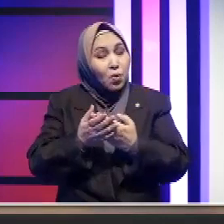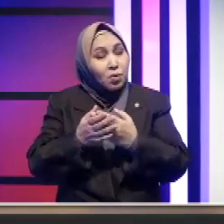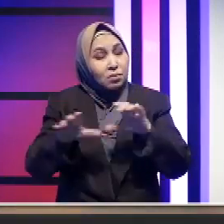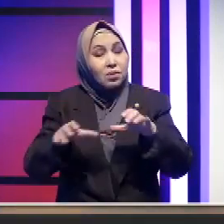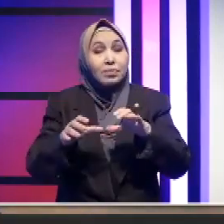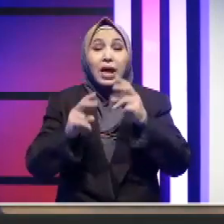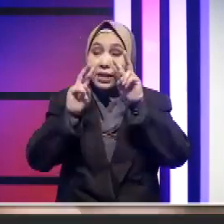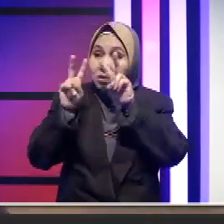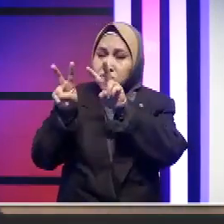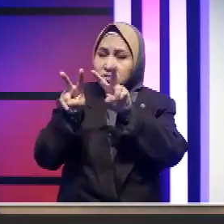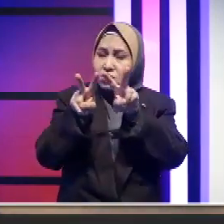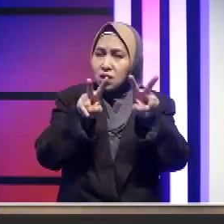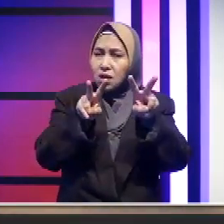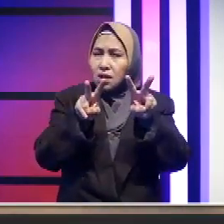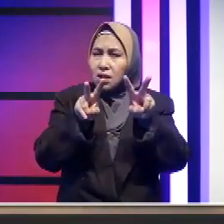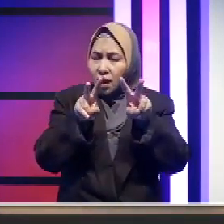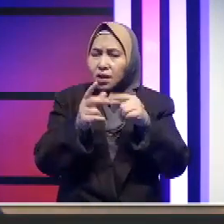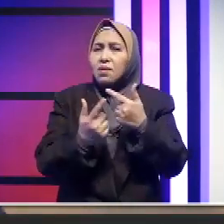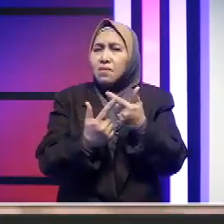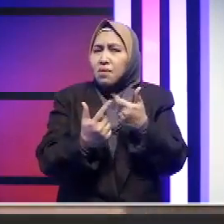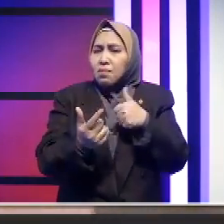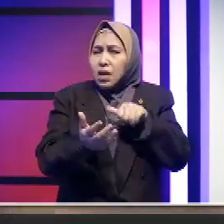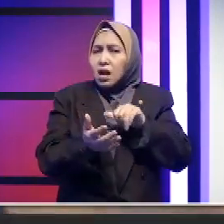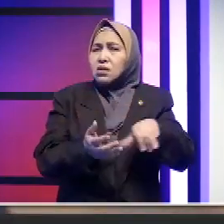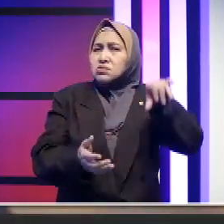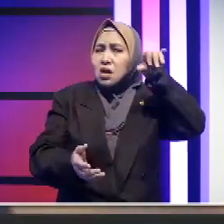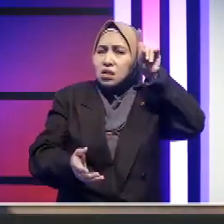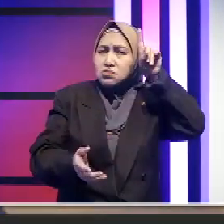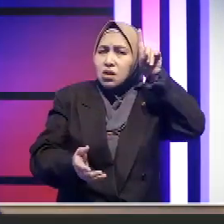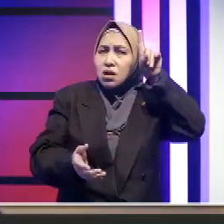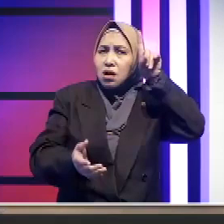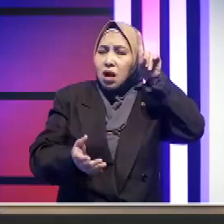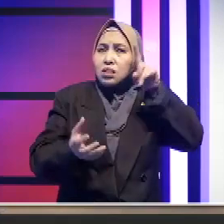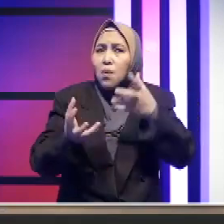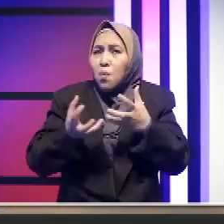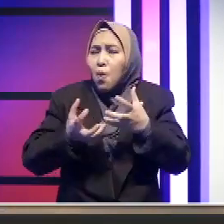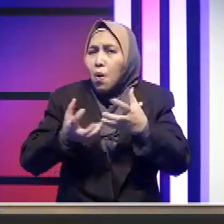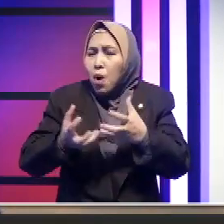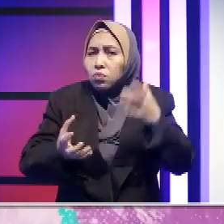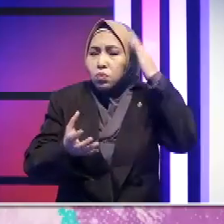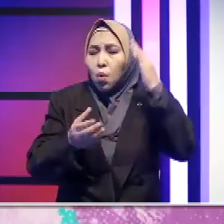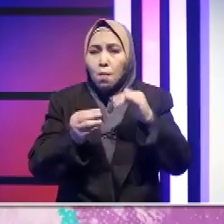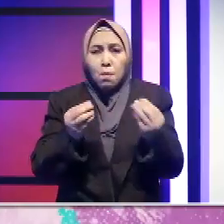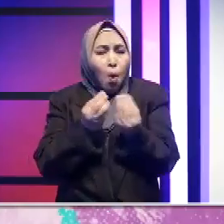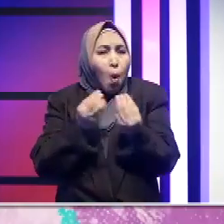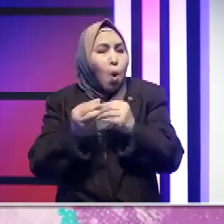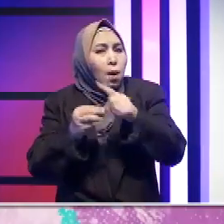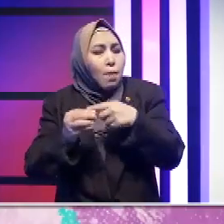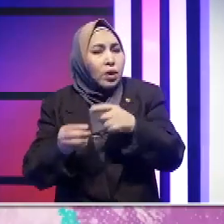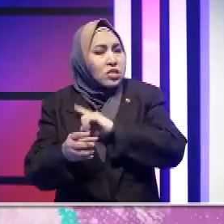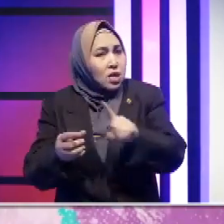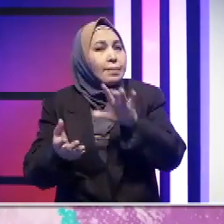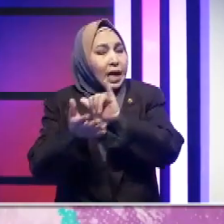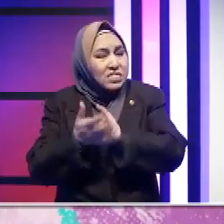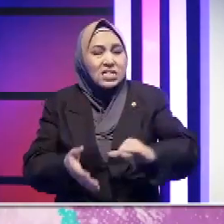yosias Dewi understand the day you get to know about Islam Hai edisi syawahid